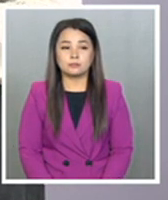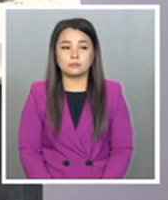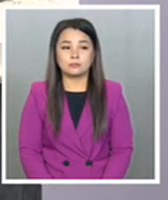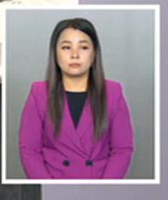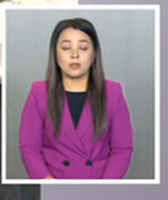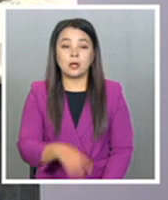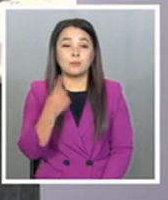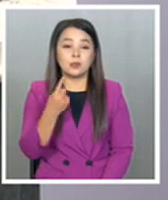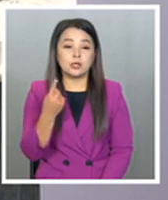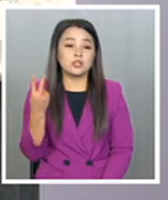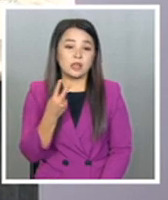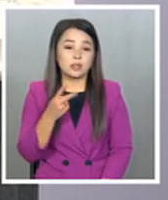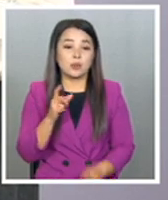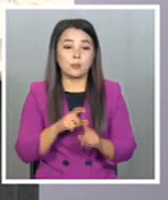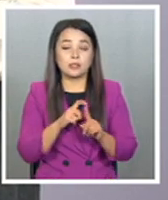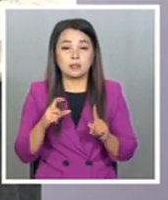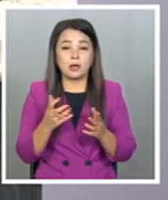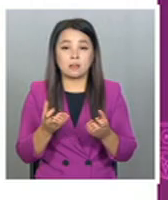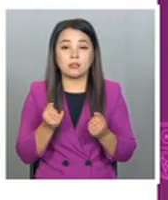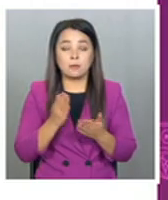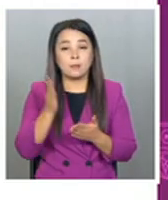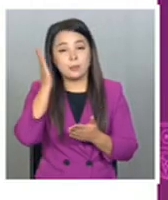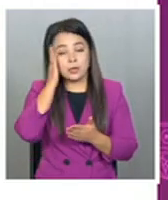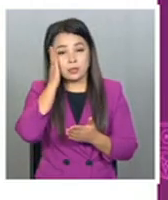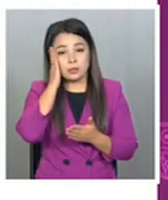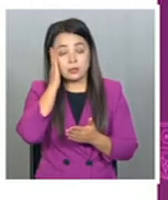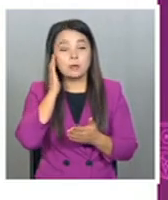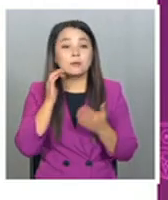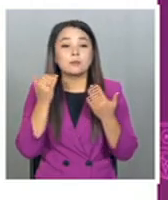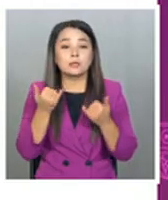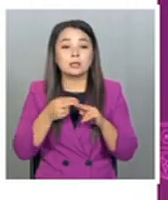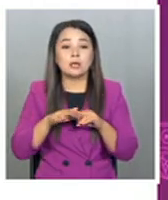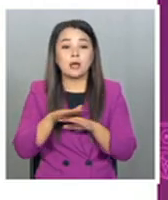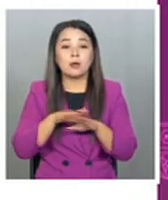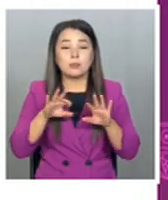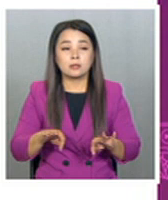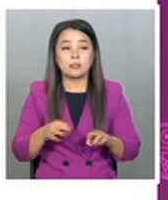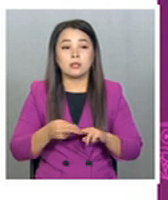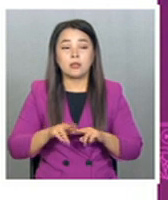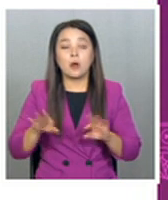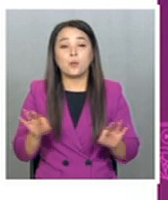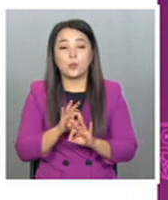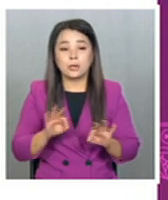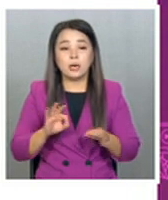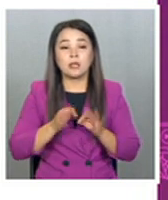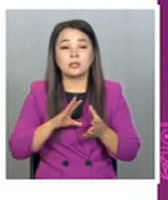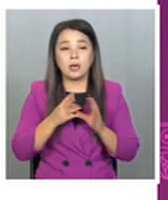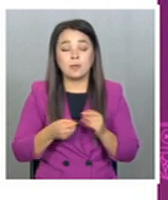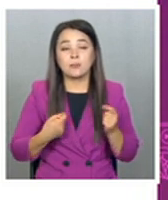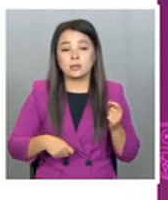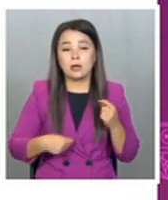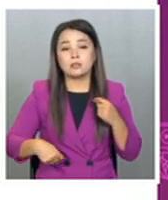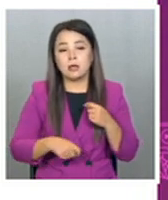аударайық. Бірінші-екінші мәтіндерден алынған пікірлер. Қазіргі батыс музыка тарихында аспапта, шығармада,